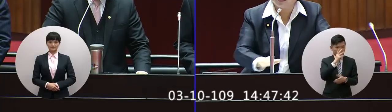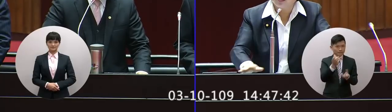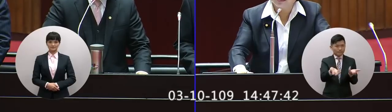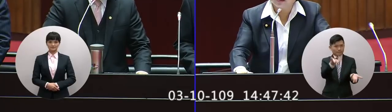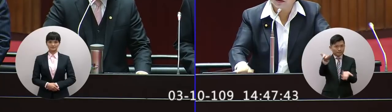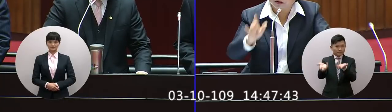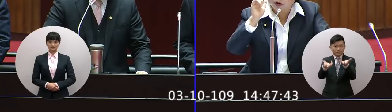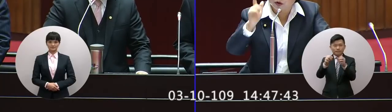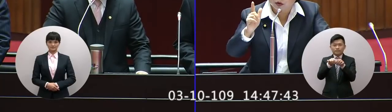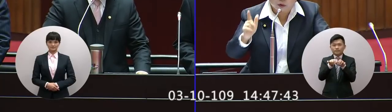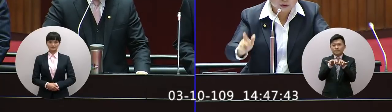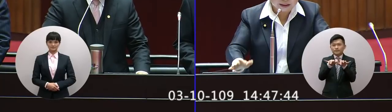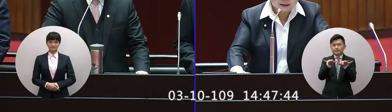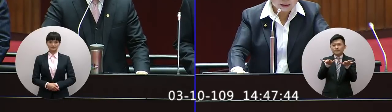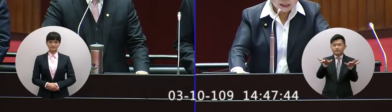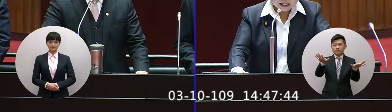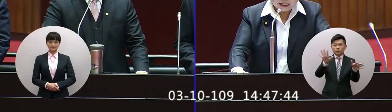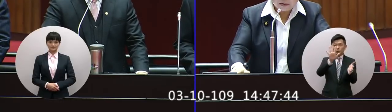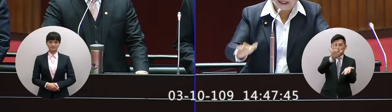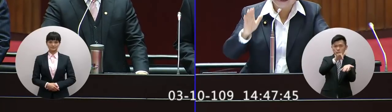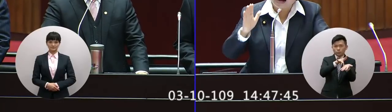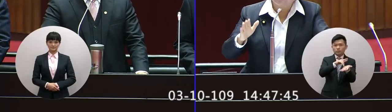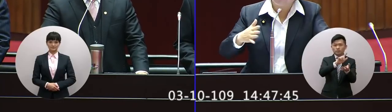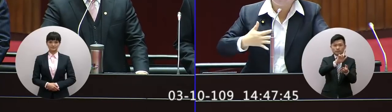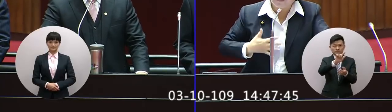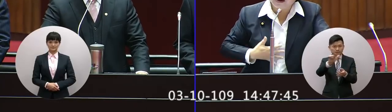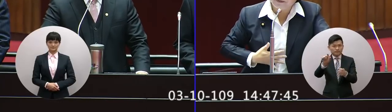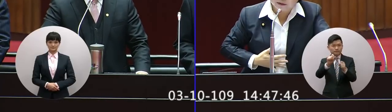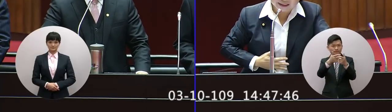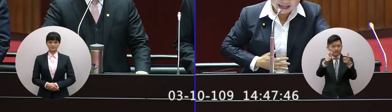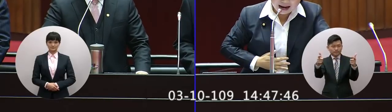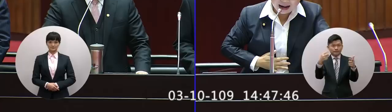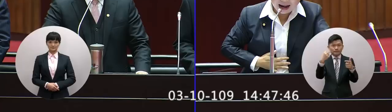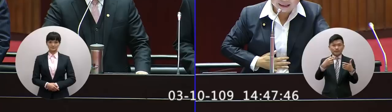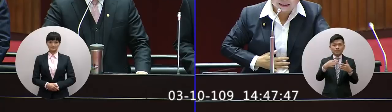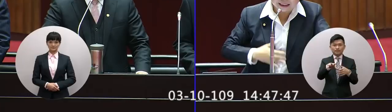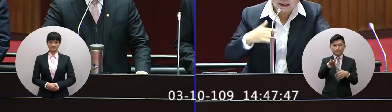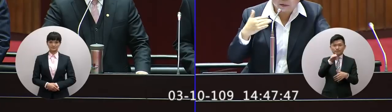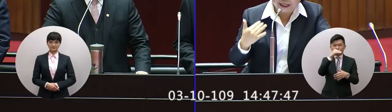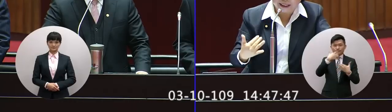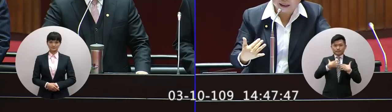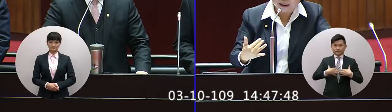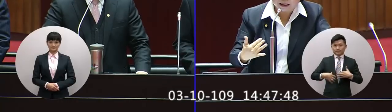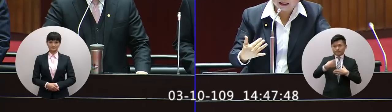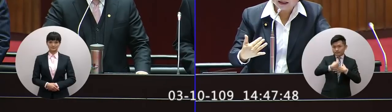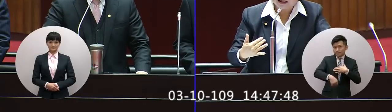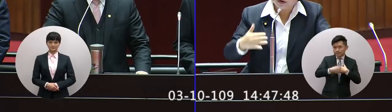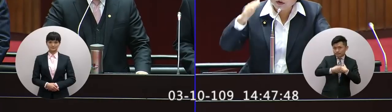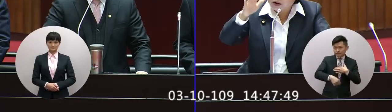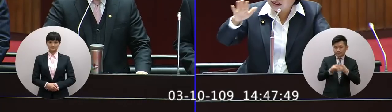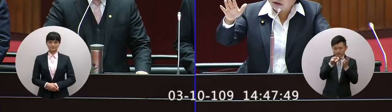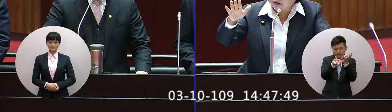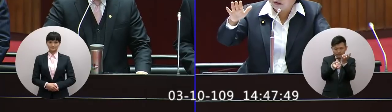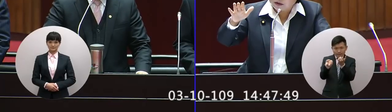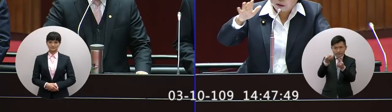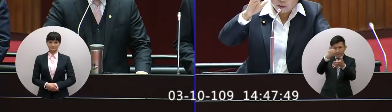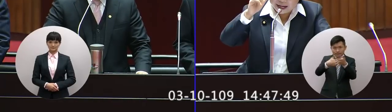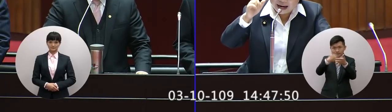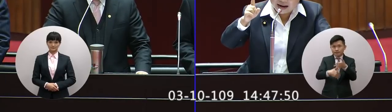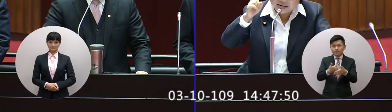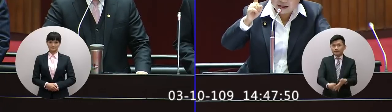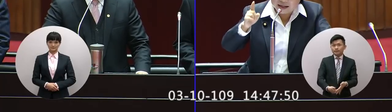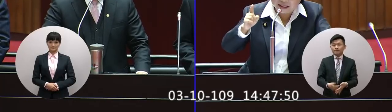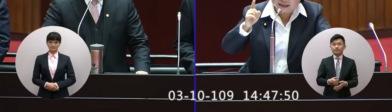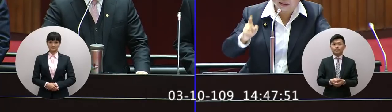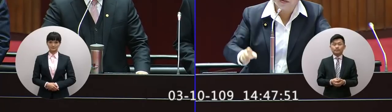的有机物、有毒物质，跟会造成肺部伤害的这个微粒，如果消除，